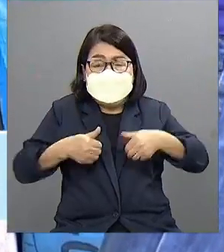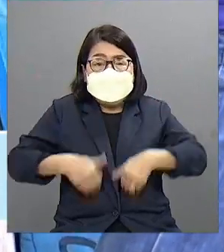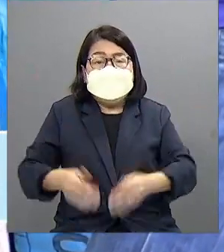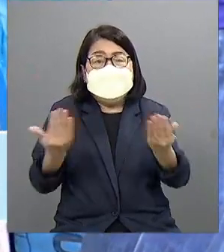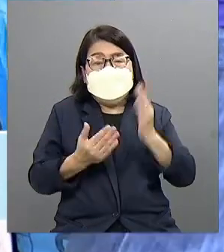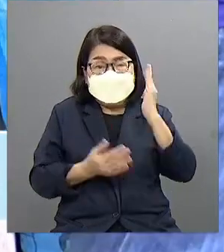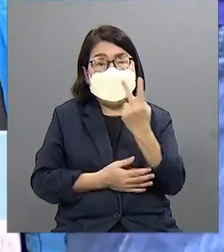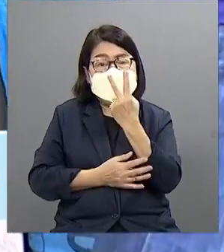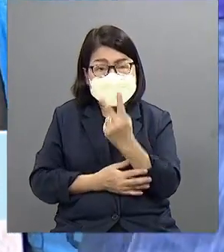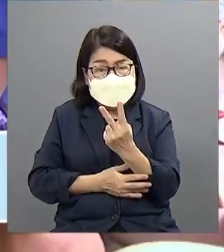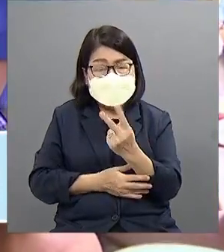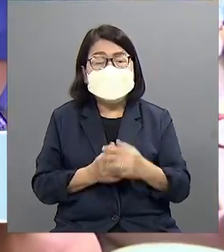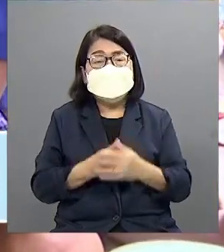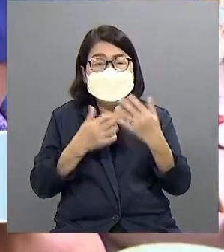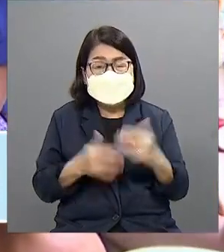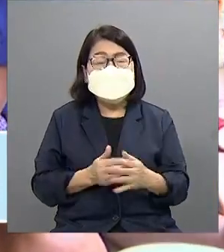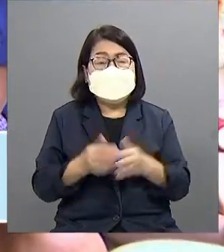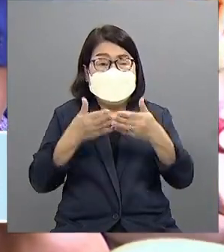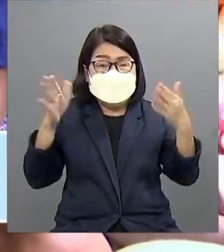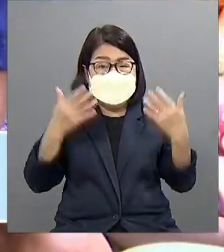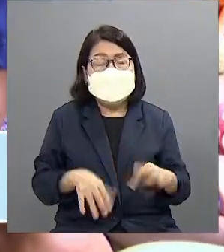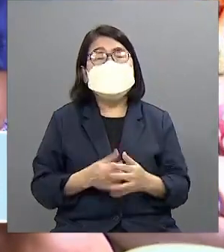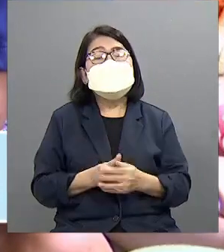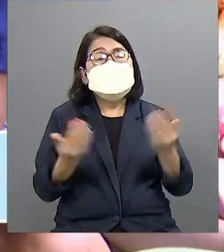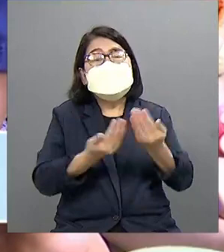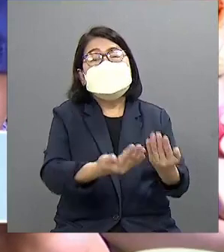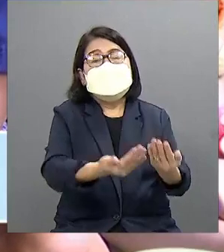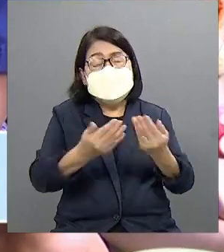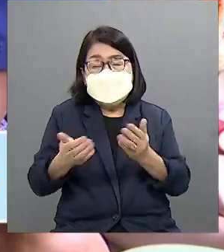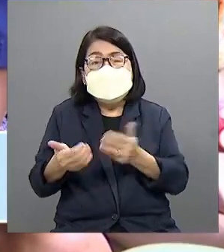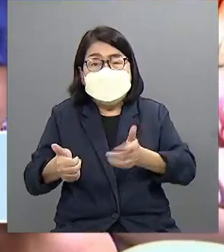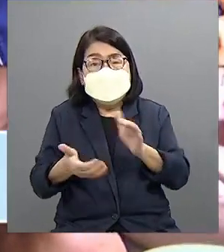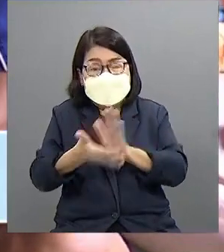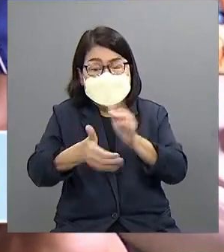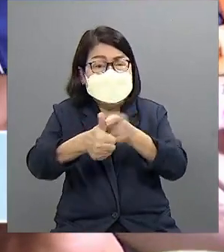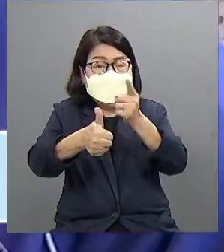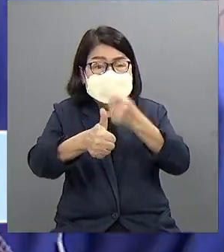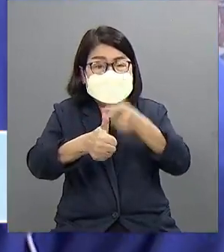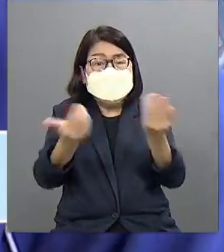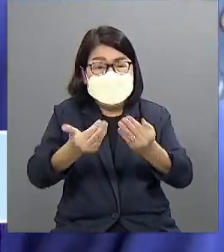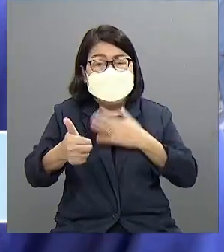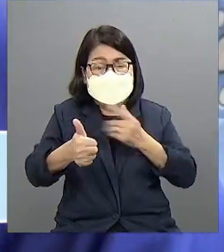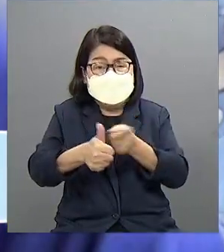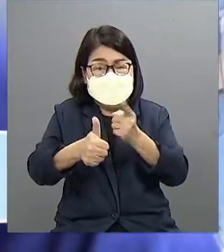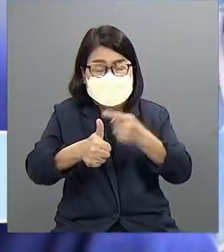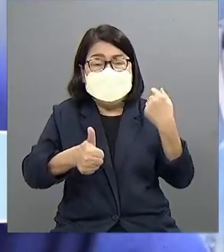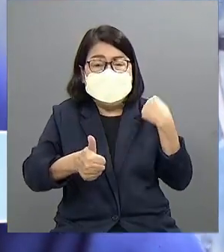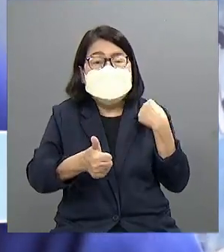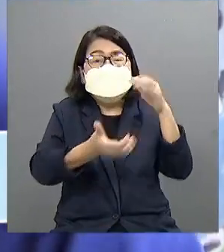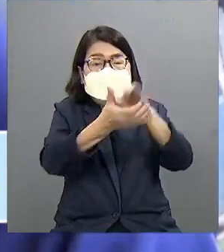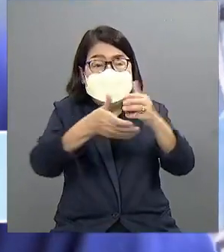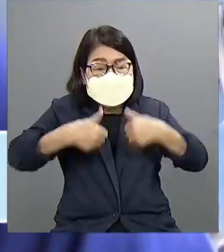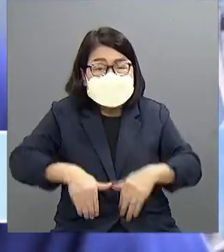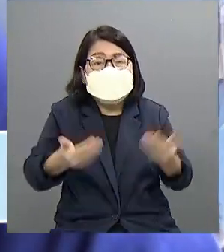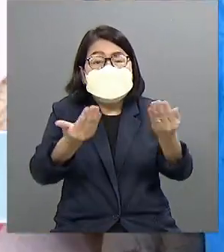าแล้วก็เอาลูกชายมาฝากให้เลี้ยงก็คือหลานนะแล้วเงินทองก็ไม่ได้ส่งเสียอีกต่อมาล่าสุดลูกชายคนเล็ก